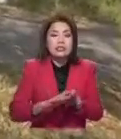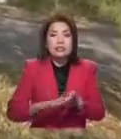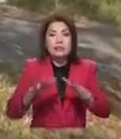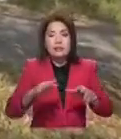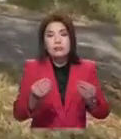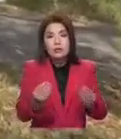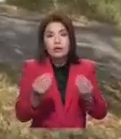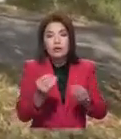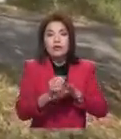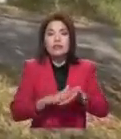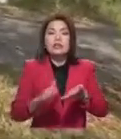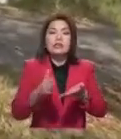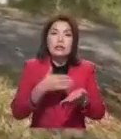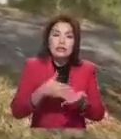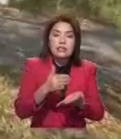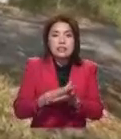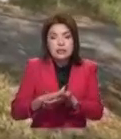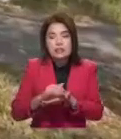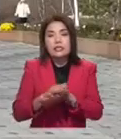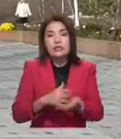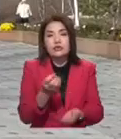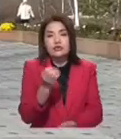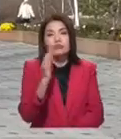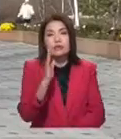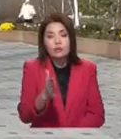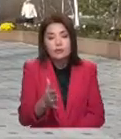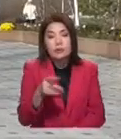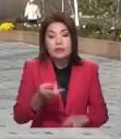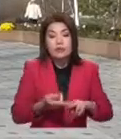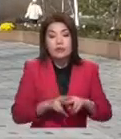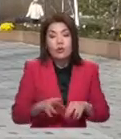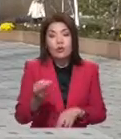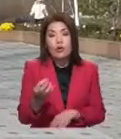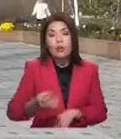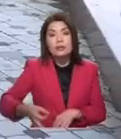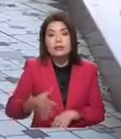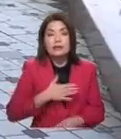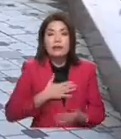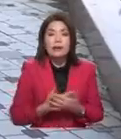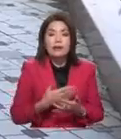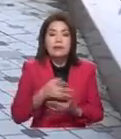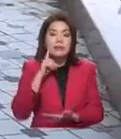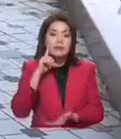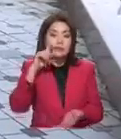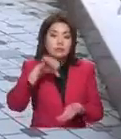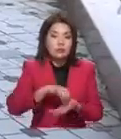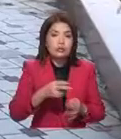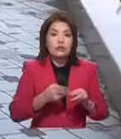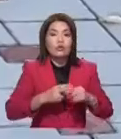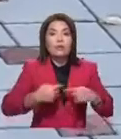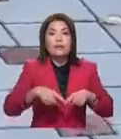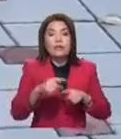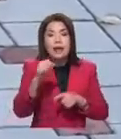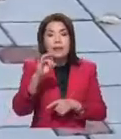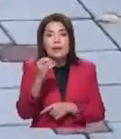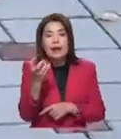біз жұмыстарды, тазалау жұмыстарын жүргізе беретін боламыз. Игі шарадан тобыл өңіріндегі белсенді жастарда тыс қалған жоқ. Олар Ыбырай Алтынсарин кесенесінің